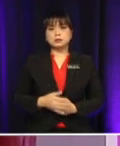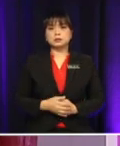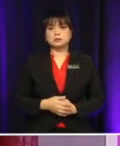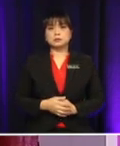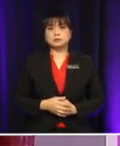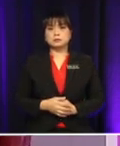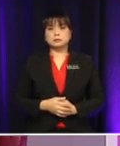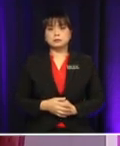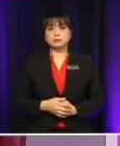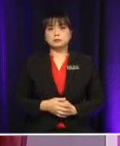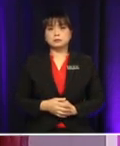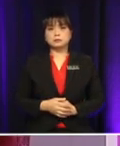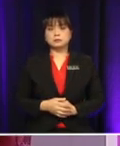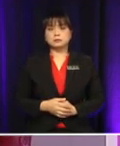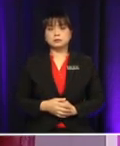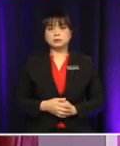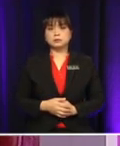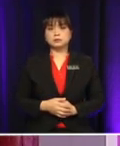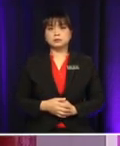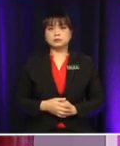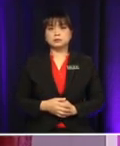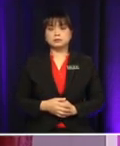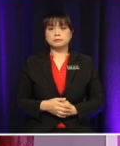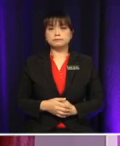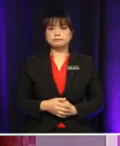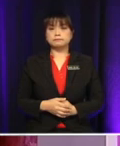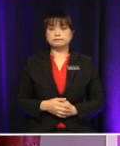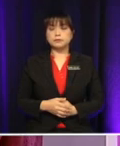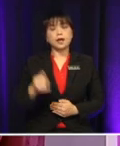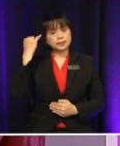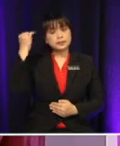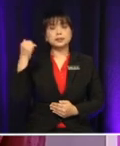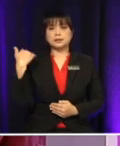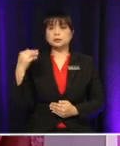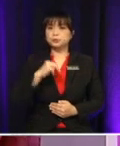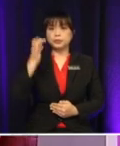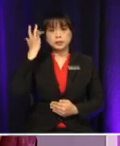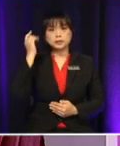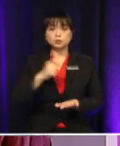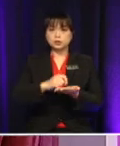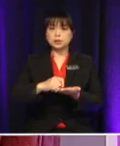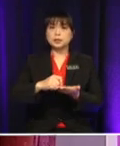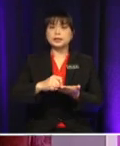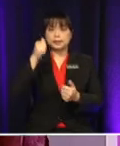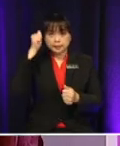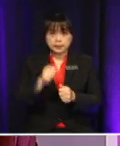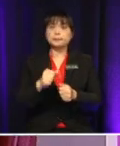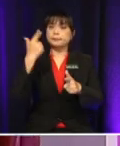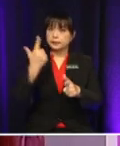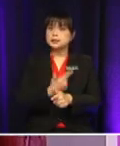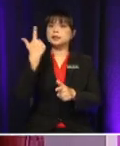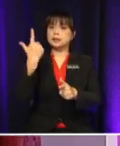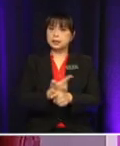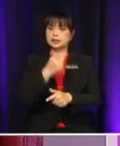tapi mereka tidak tahu bagaimana ndak menulis semua ini akan ee come sweet practice Oke dia